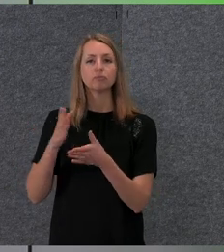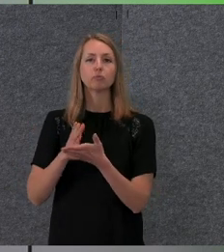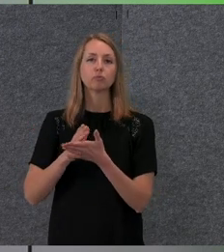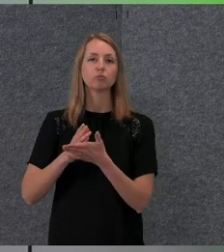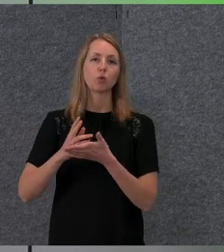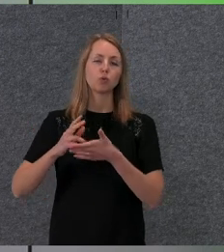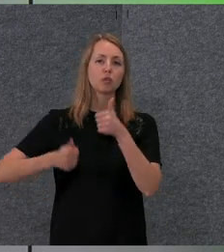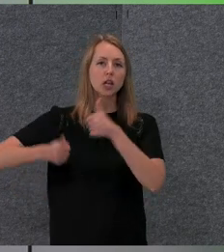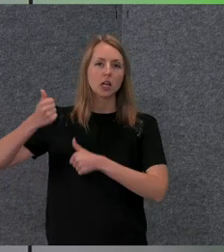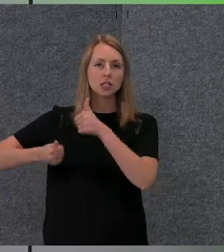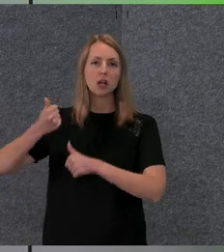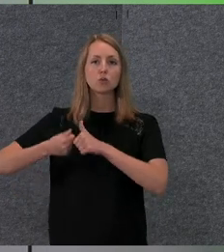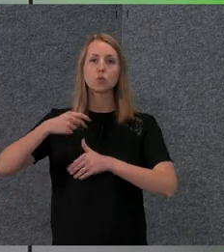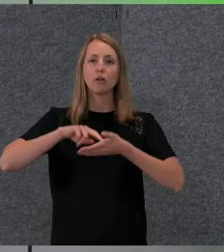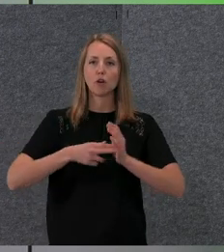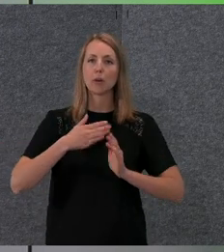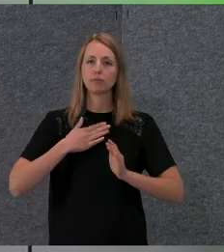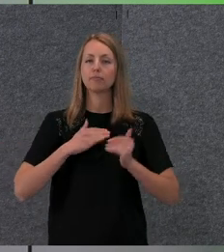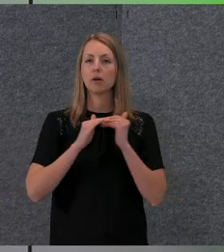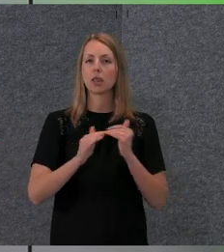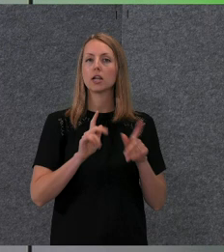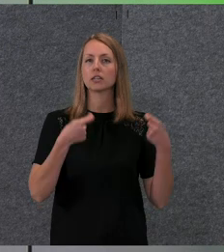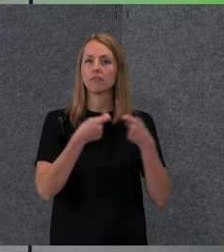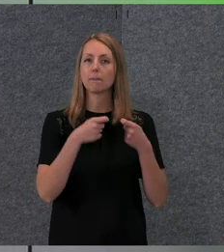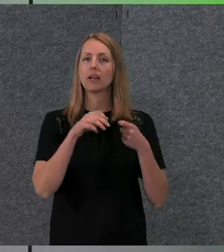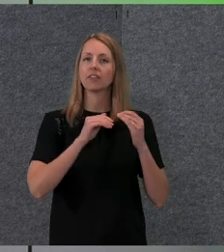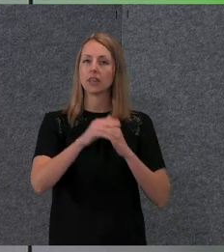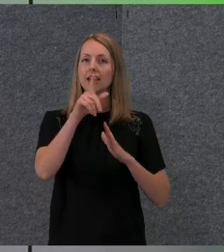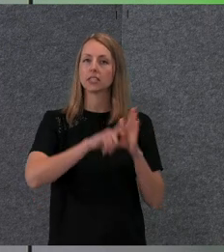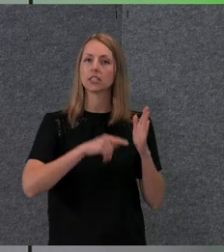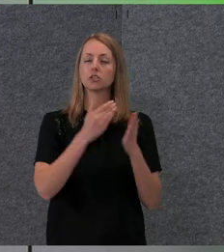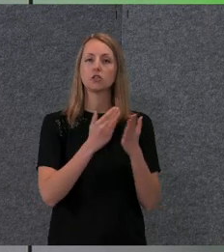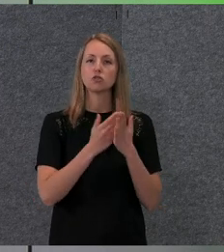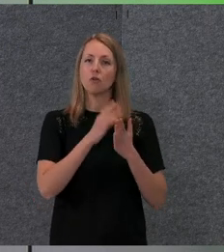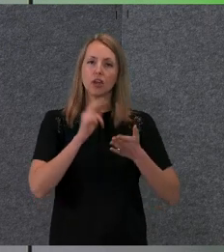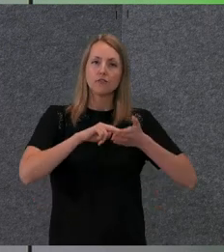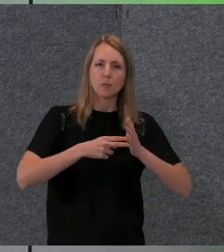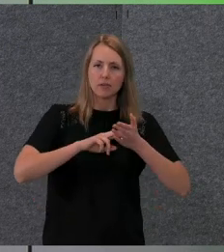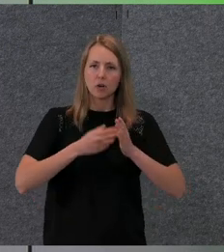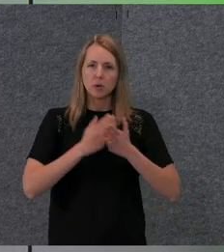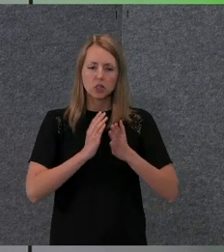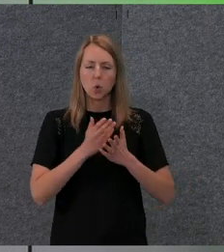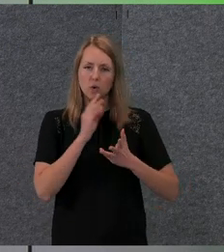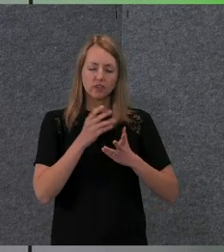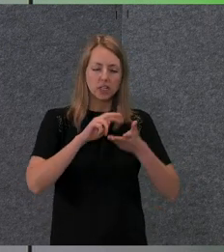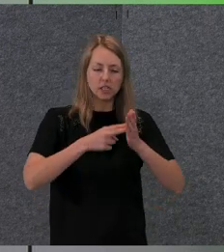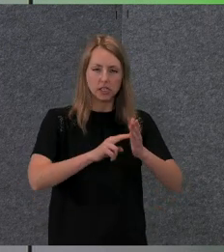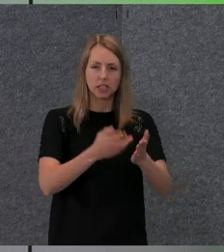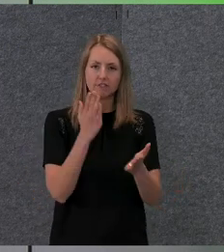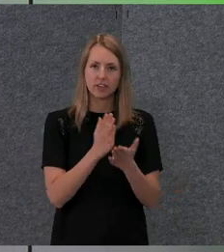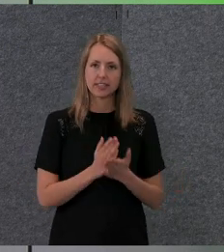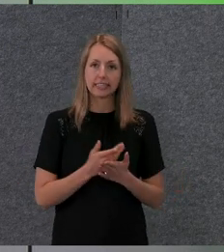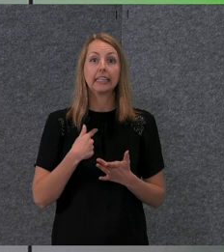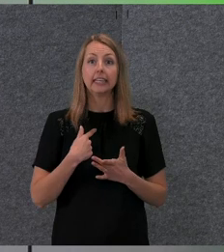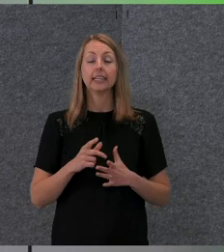vieler Kandidaturen hier in unserem Landesverband für die Landesliste bereits sehr fortgeschritten waren. Ich habe versucht, vom